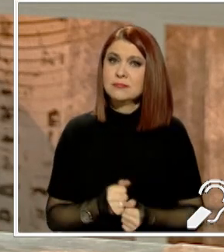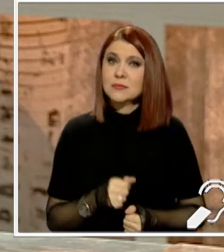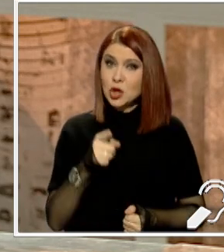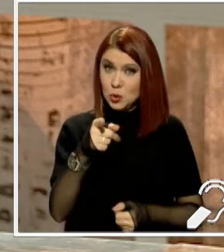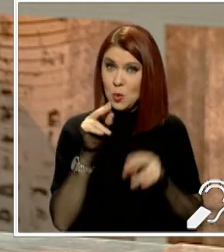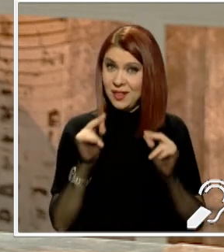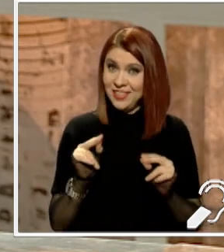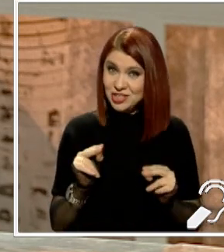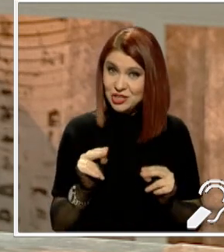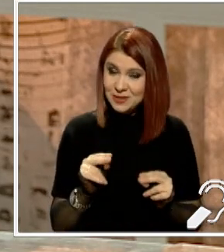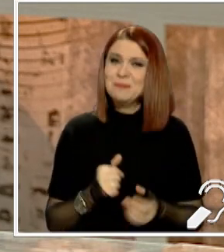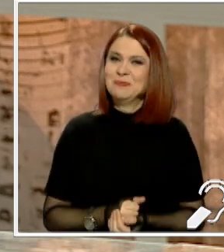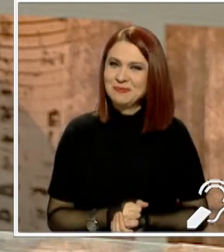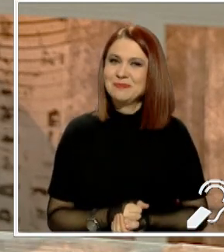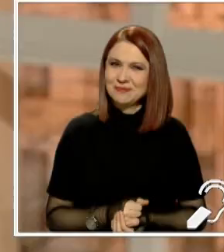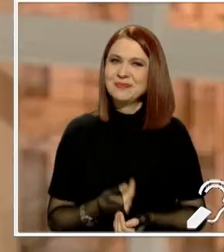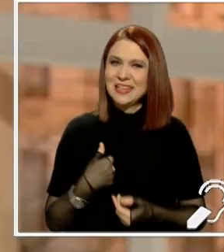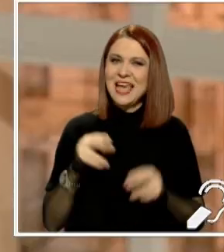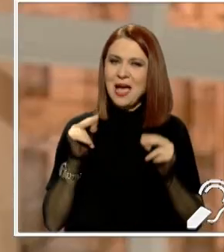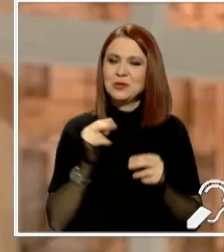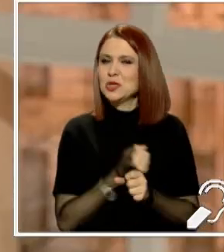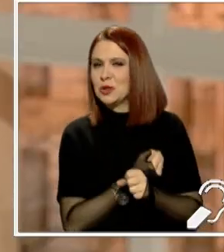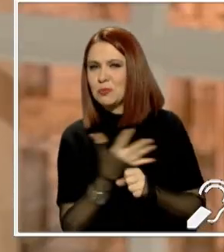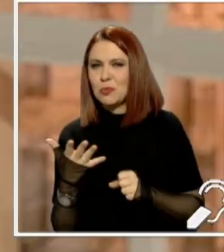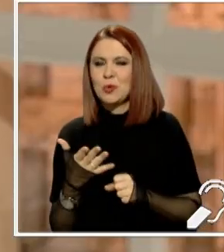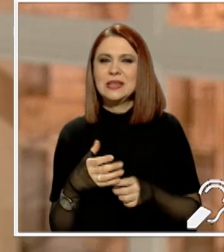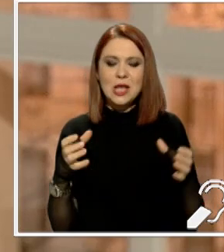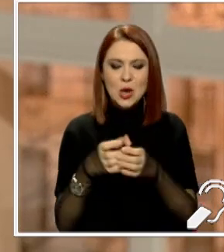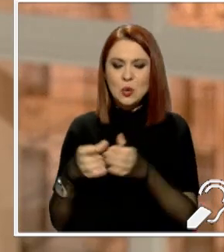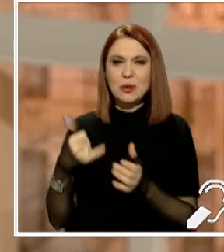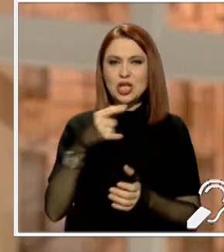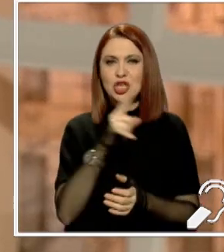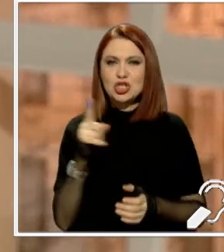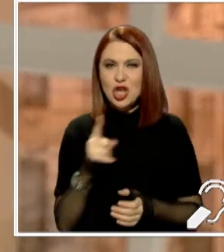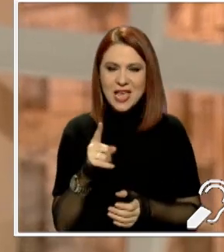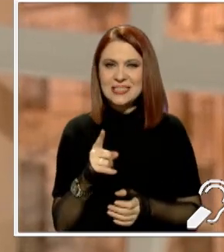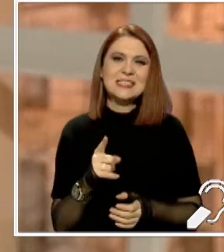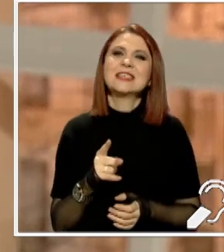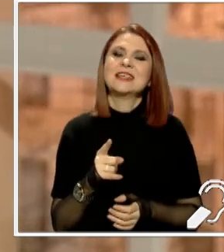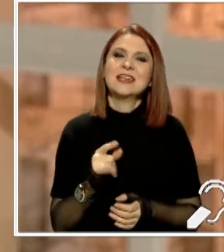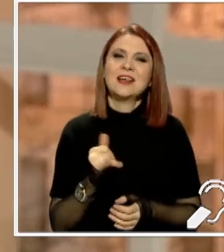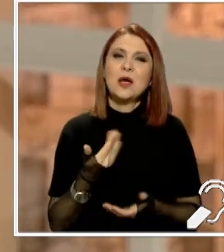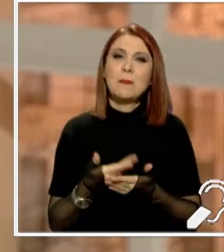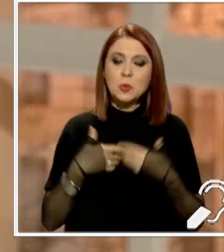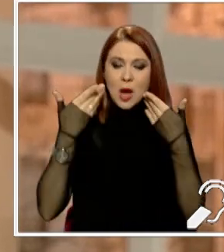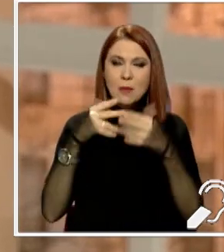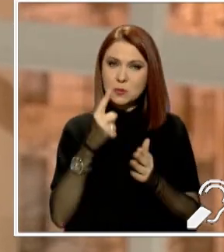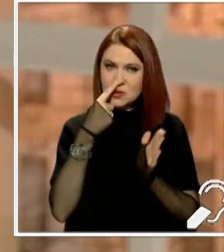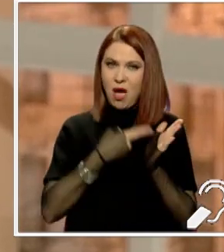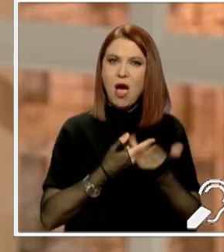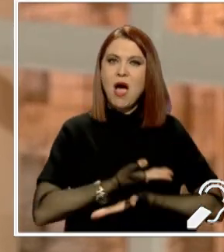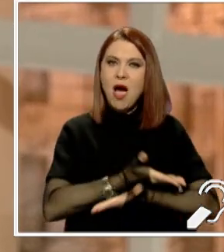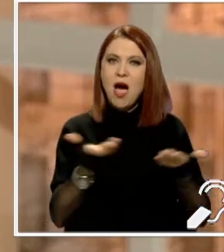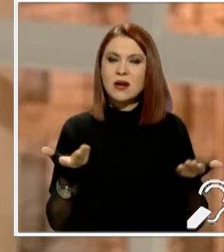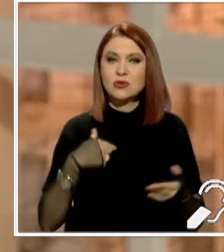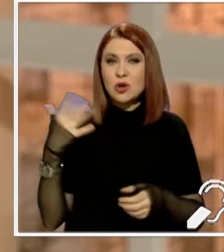are a teacher. I am teacher, like many jazz musicians, at some point becoming a teacher, because it's time to share what you